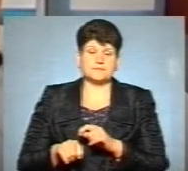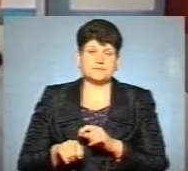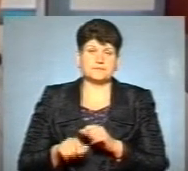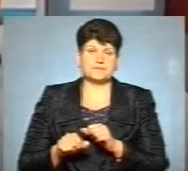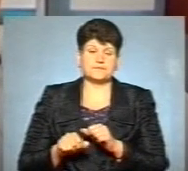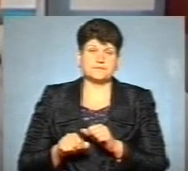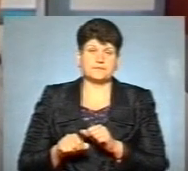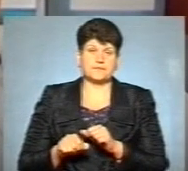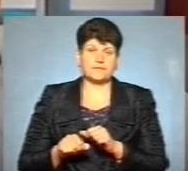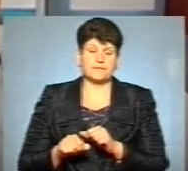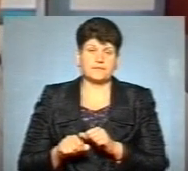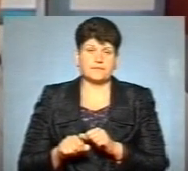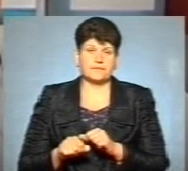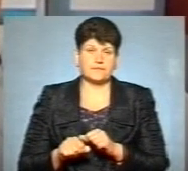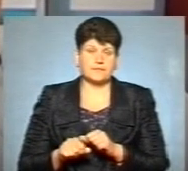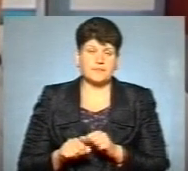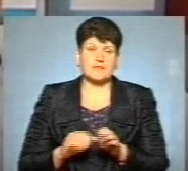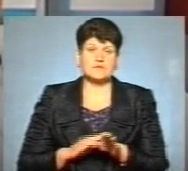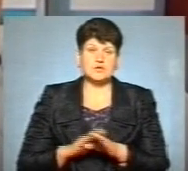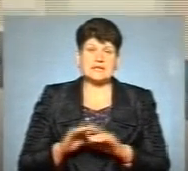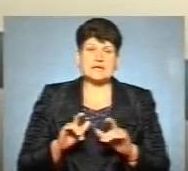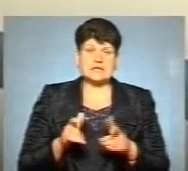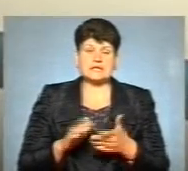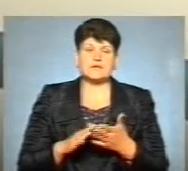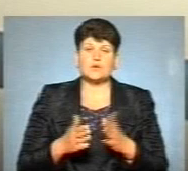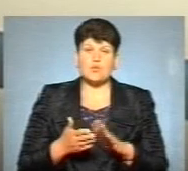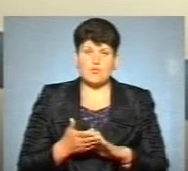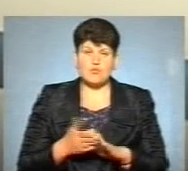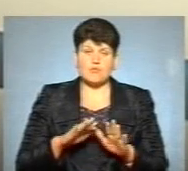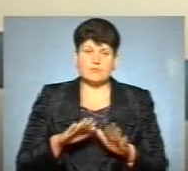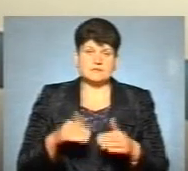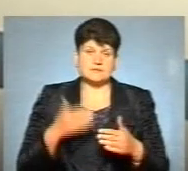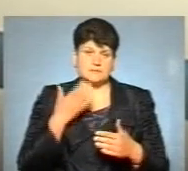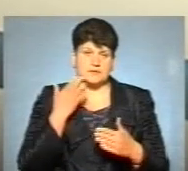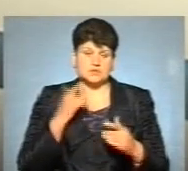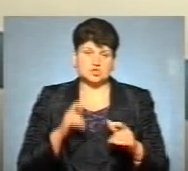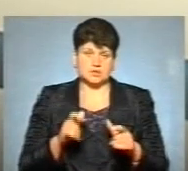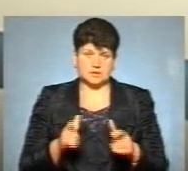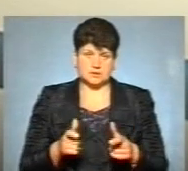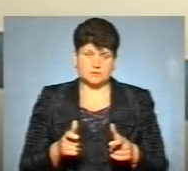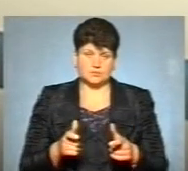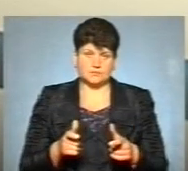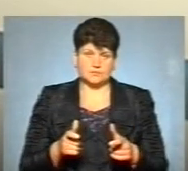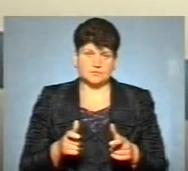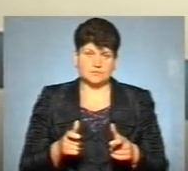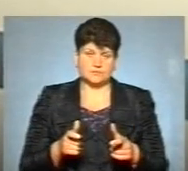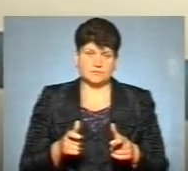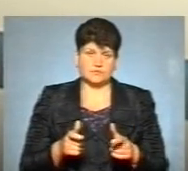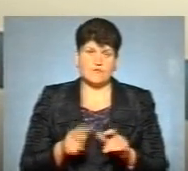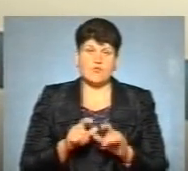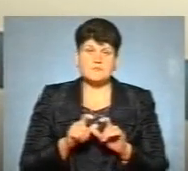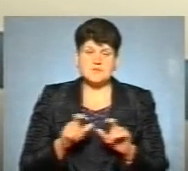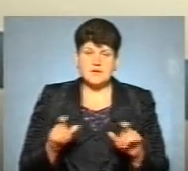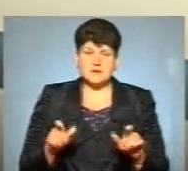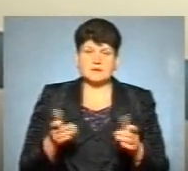не тестування, а дотримання карантинних умов після послаблення карантину в об'єктах,